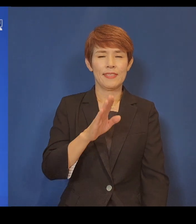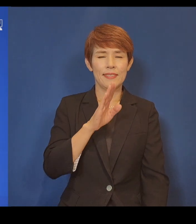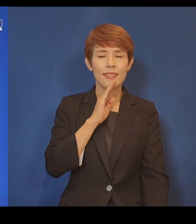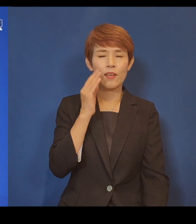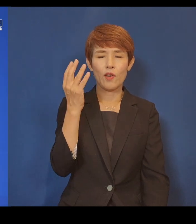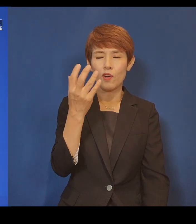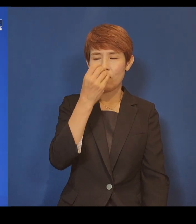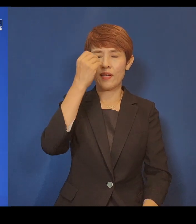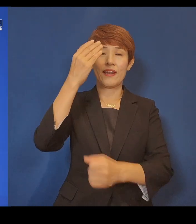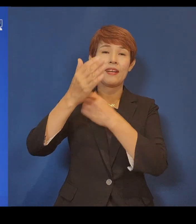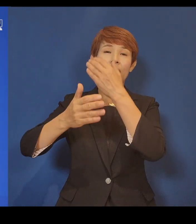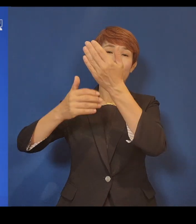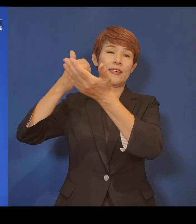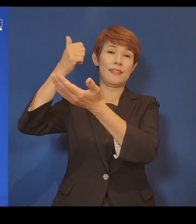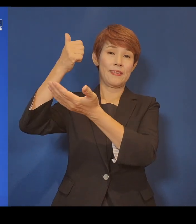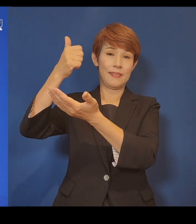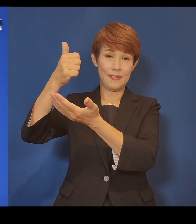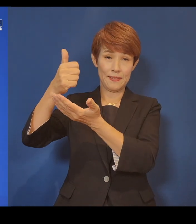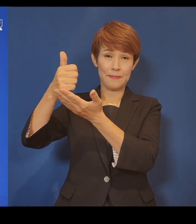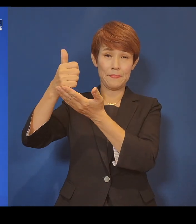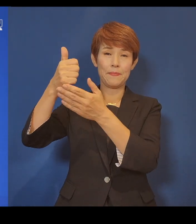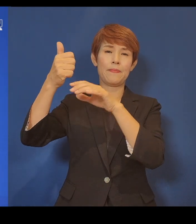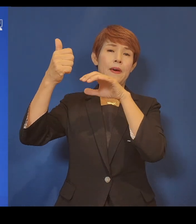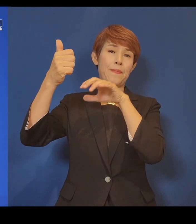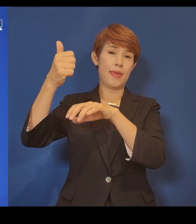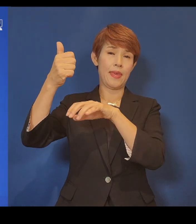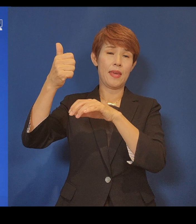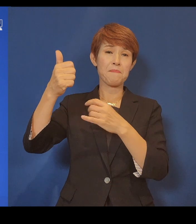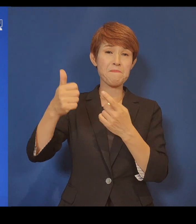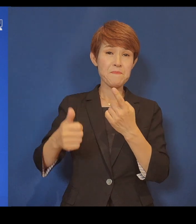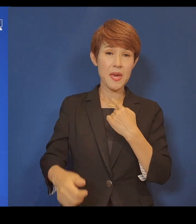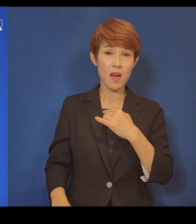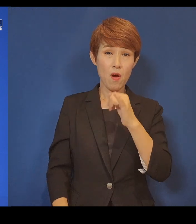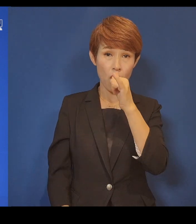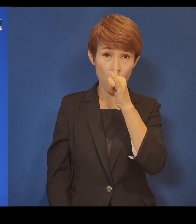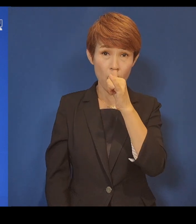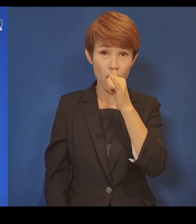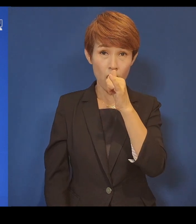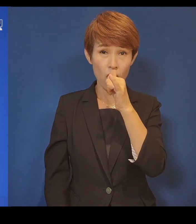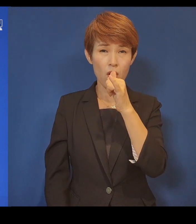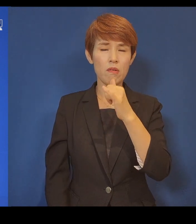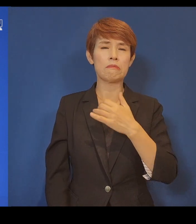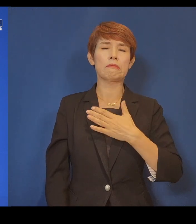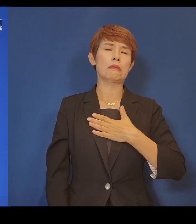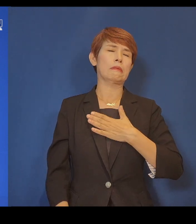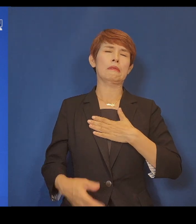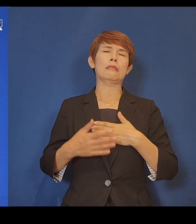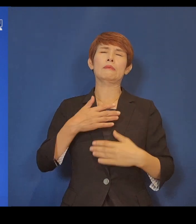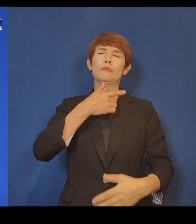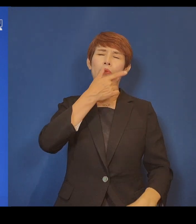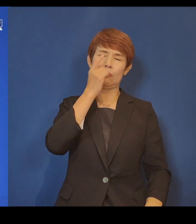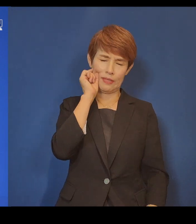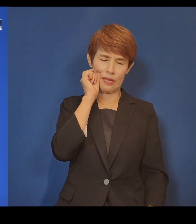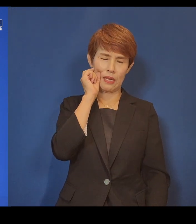진짜로 거룩하신 하나님 아버지 그 앞에 서본 사람들은 자기를